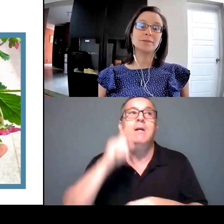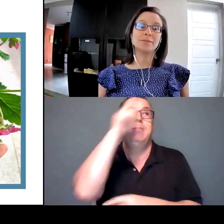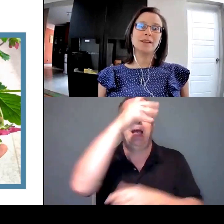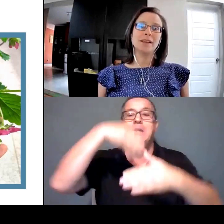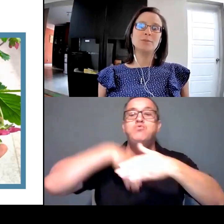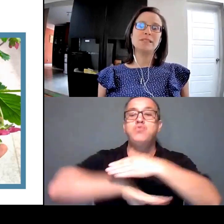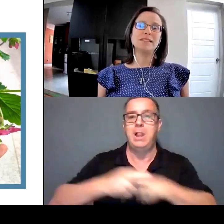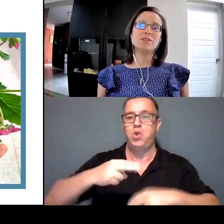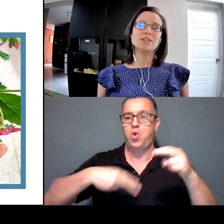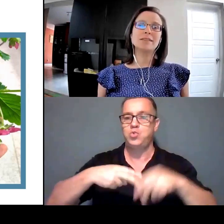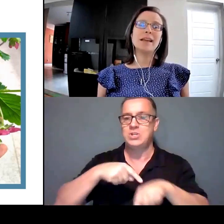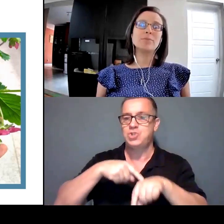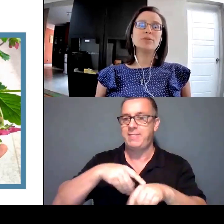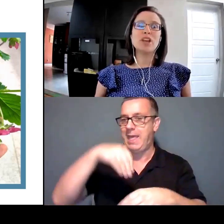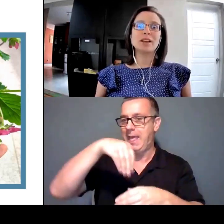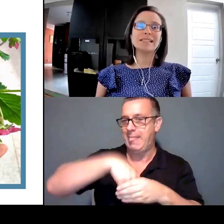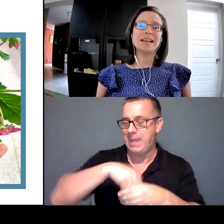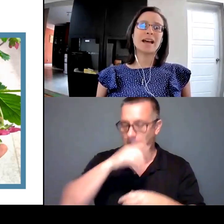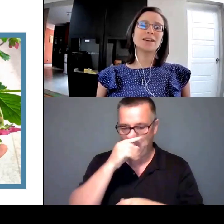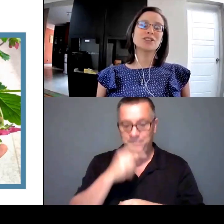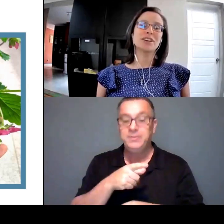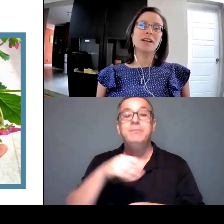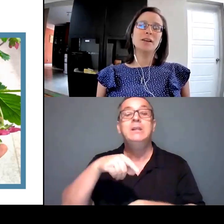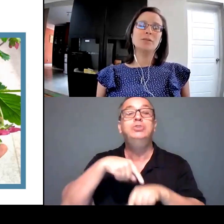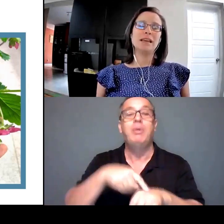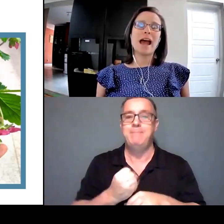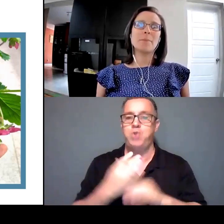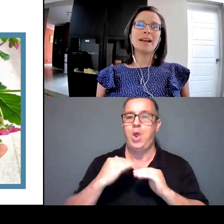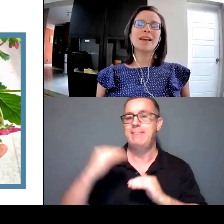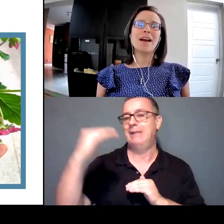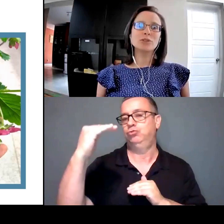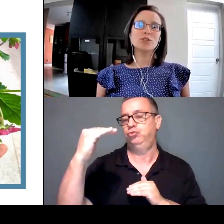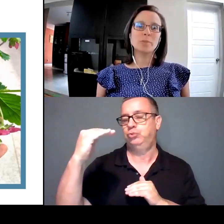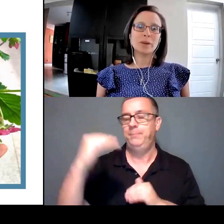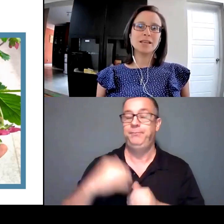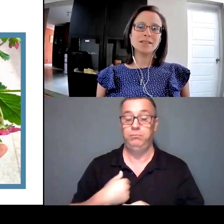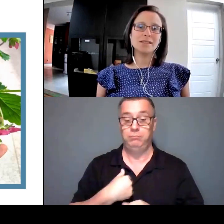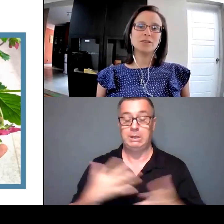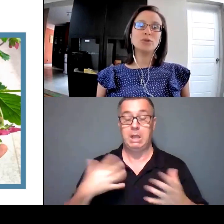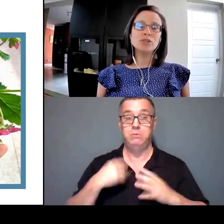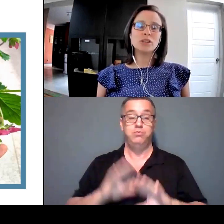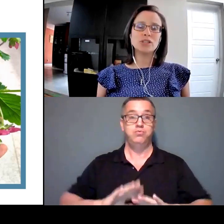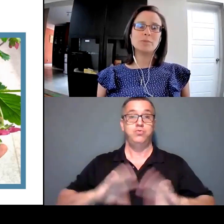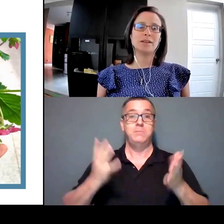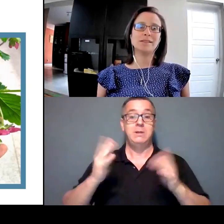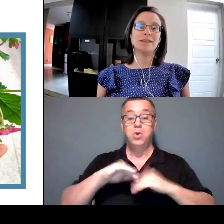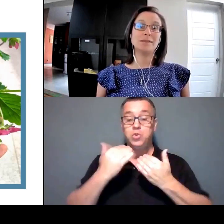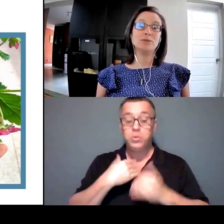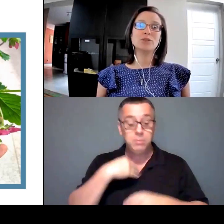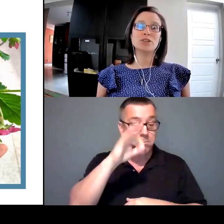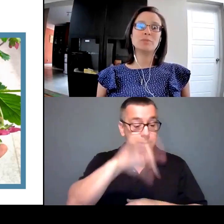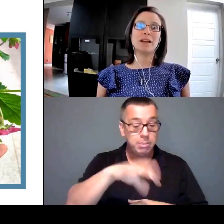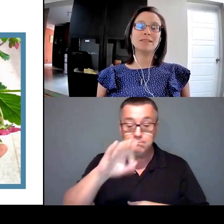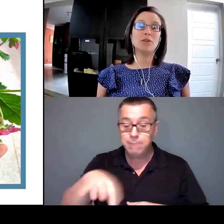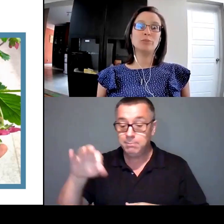sous-sol. Puis c'était un jardin à plusieurs étages. Et à ma grande surprise, tout